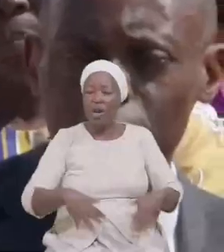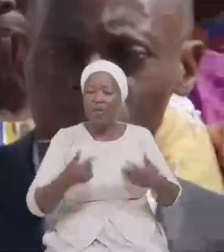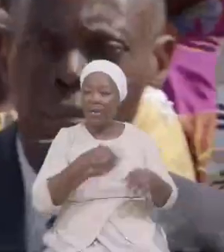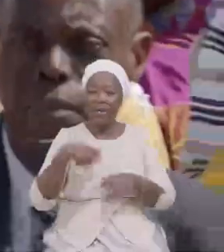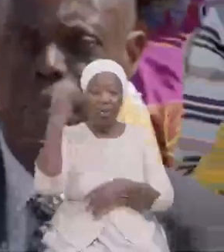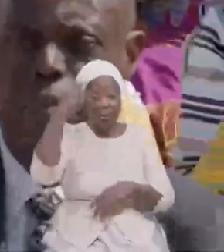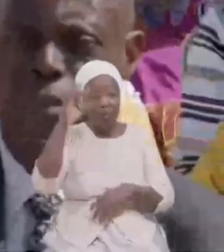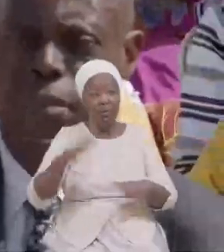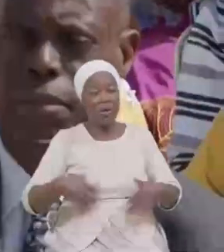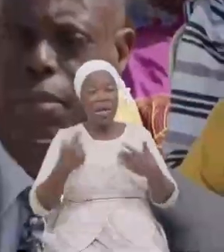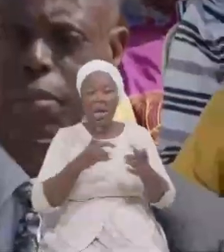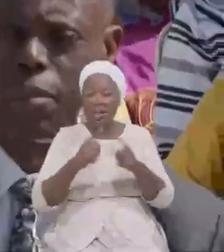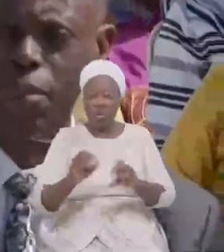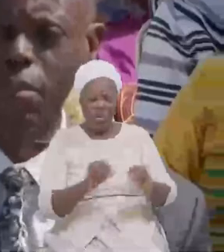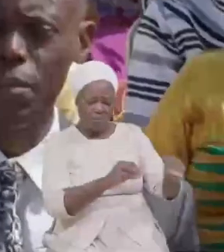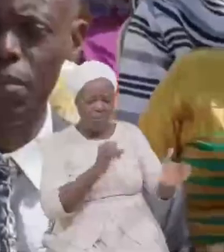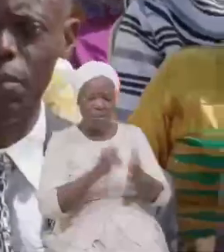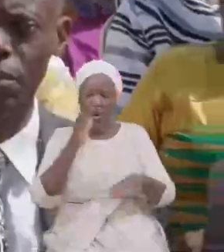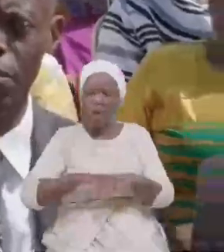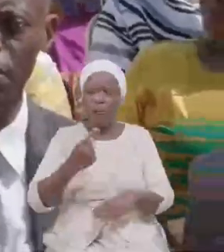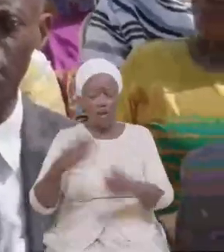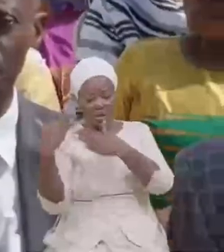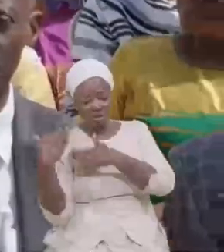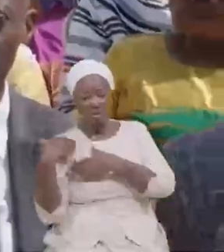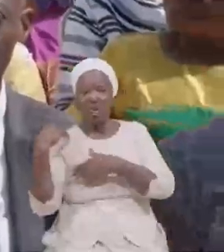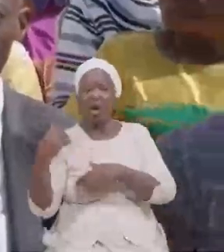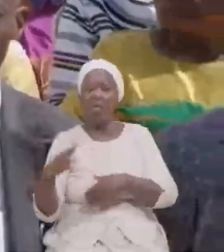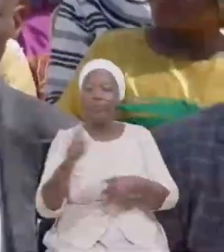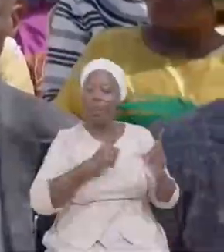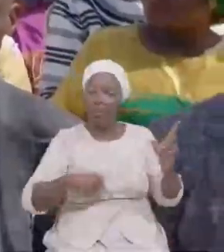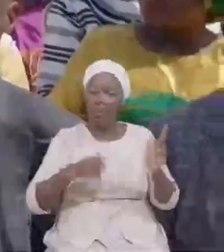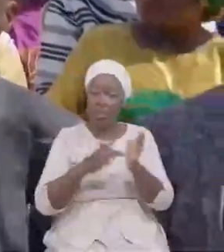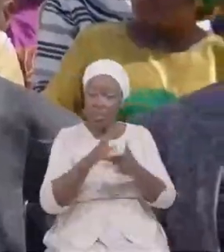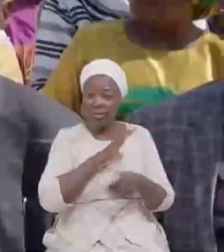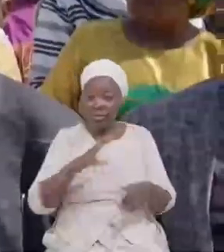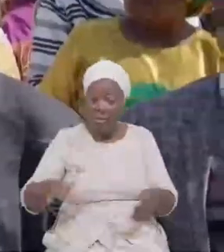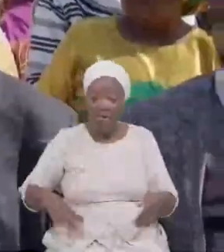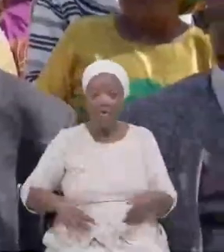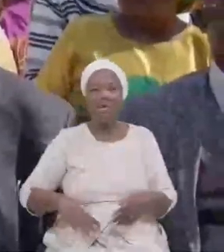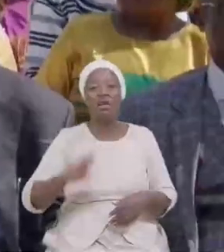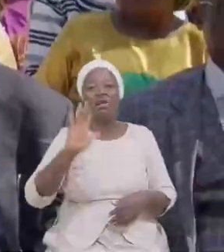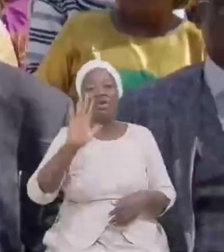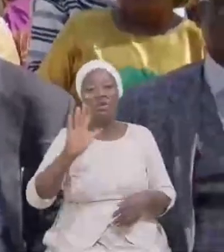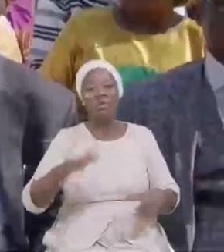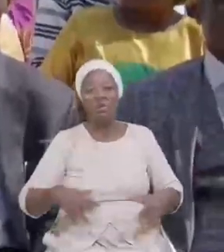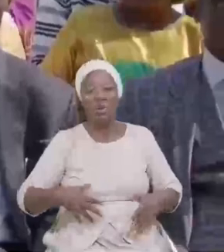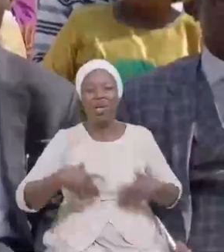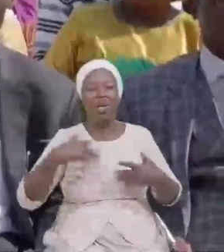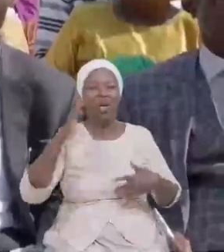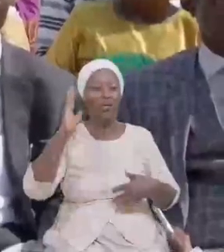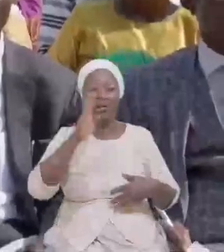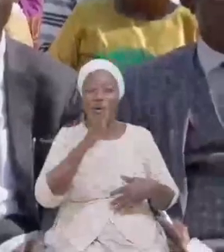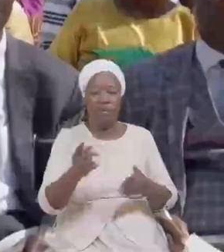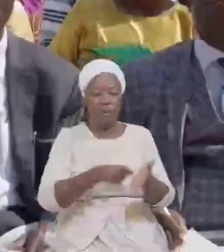domination de ta vie, et tu déposes ça sur l'épaule du Seigneur Jésus-Christ, ta vie sera